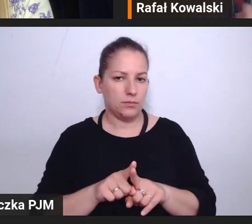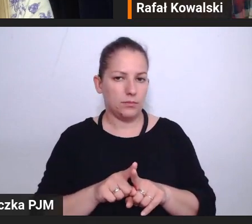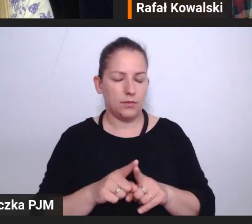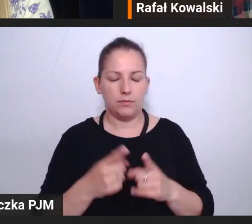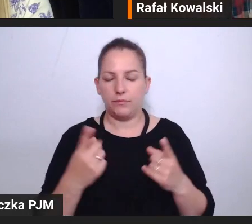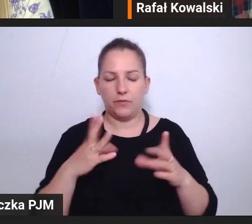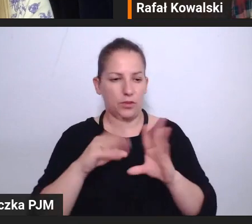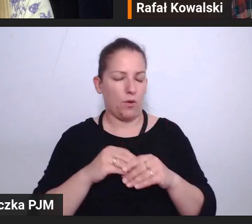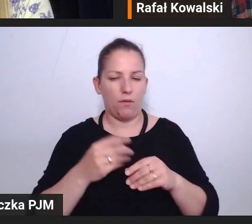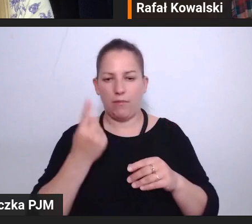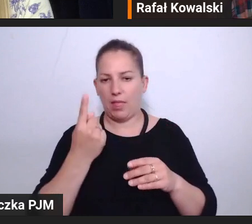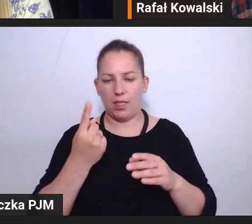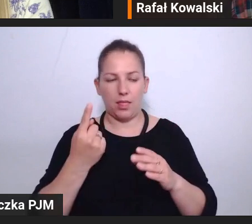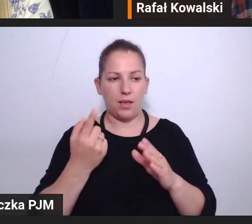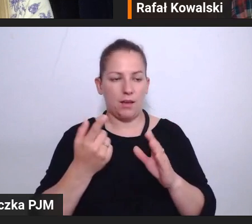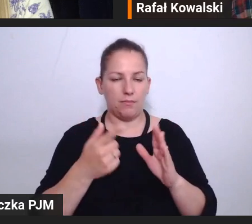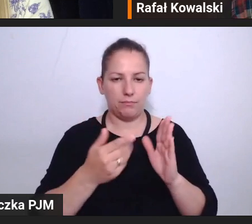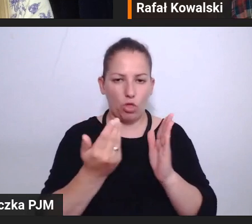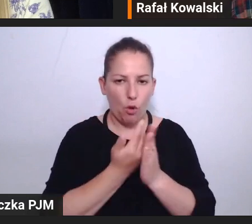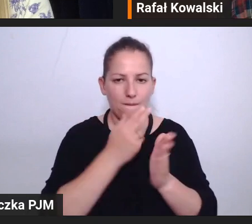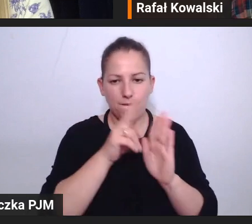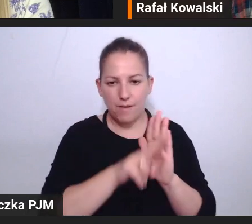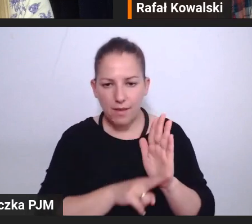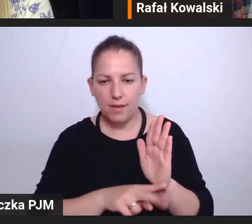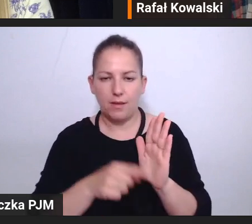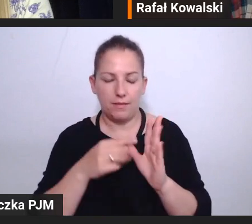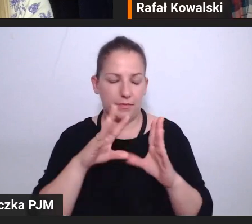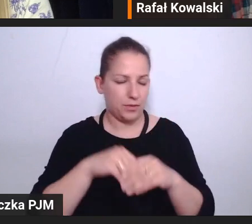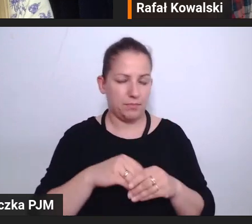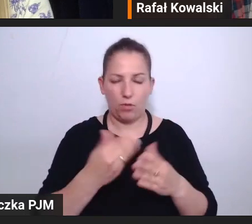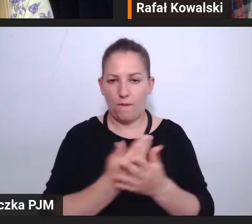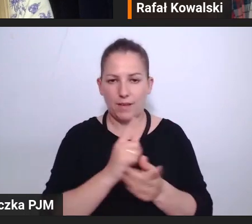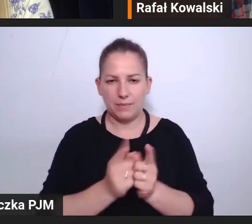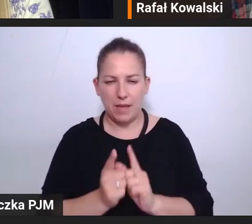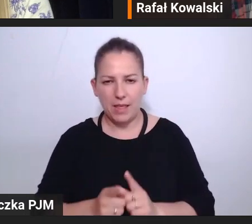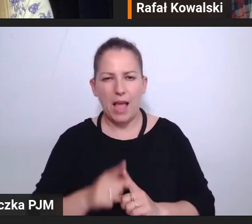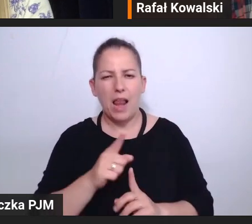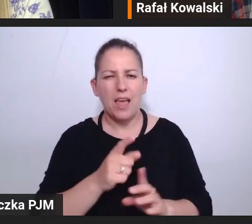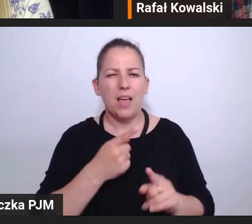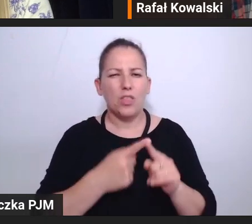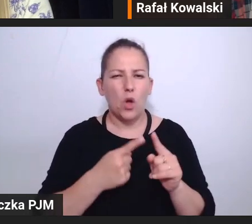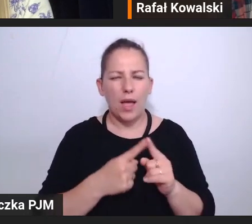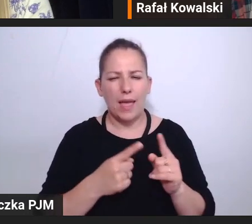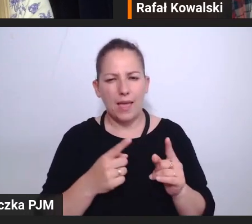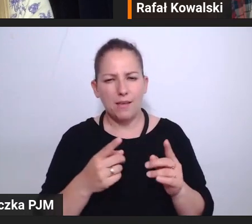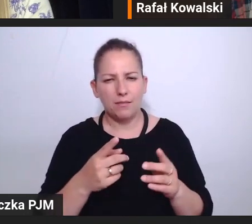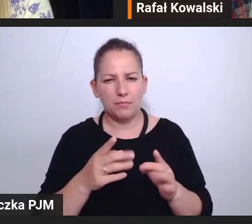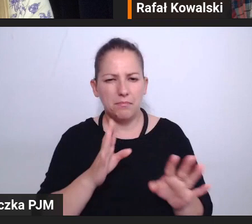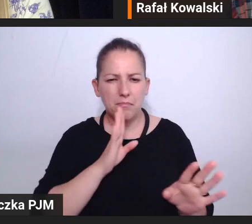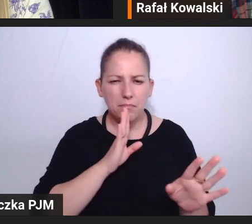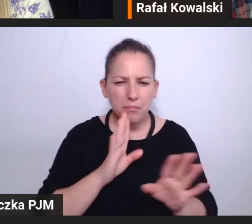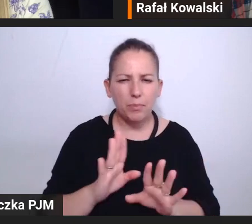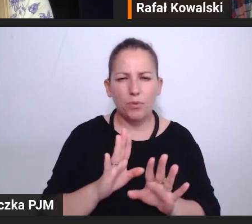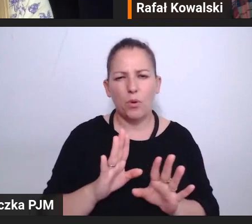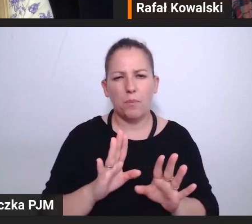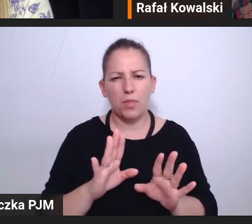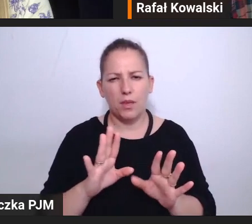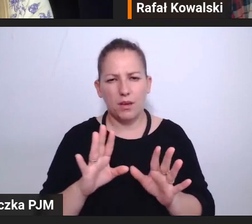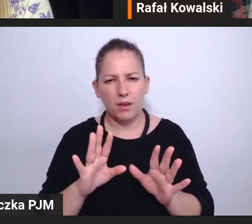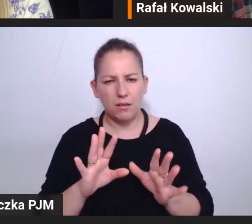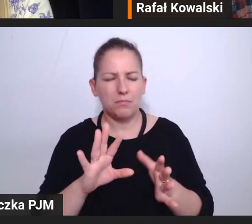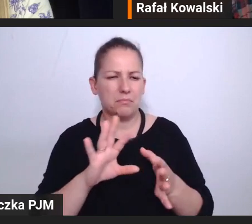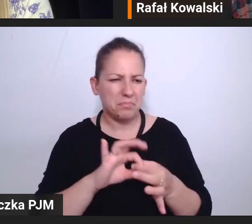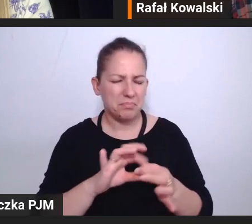w jedną nowelizacją. Czy nie należy postrzegać, że one trochę będą do siebie komplementarne, że w sumie to